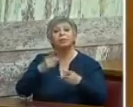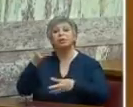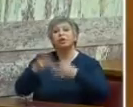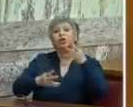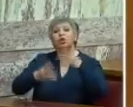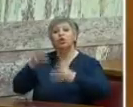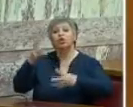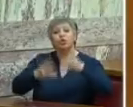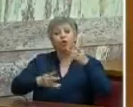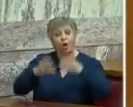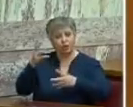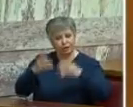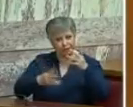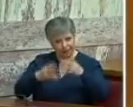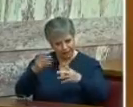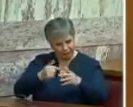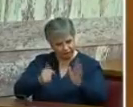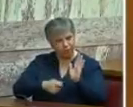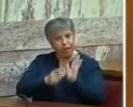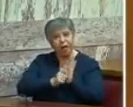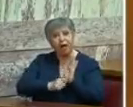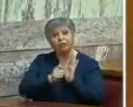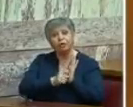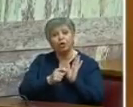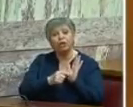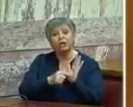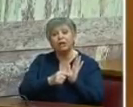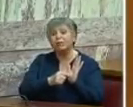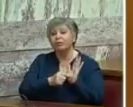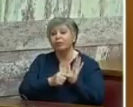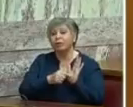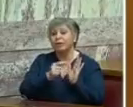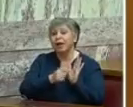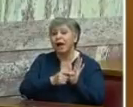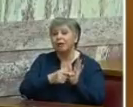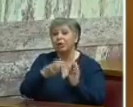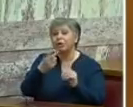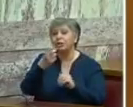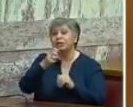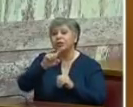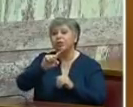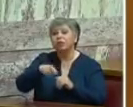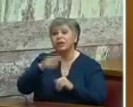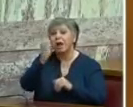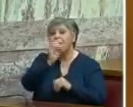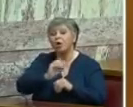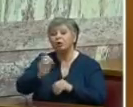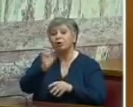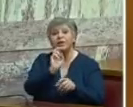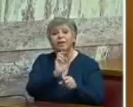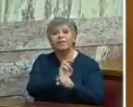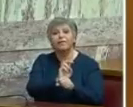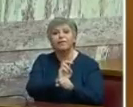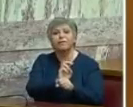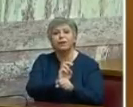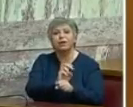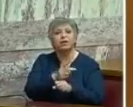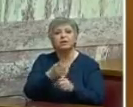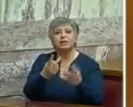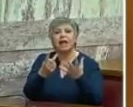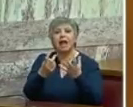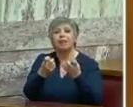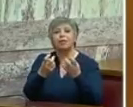ανασύραμε φέτος, λέει ότι έμειναν 29 Οκτωβρίου στα αποθεματικά του κράτους 70 εκατομμύρια